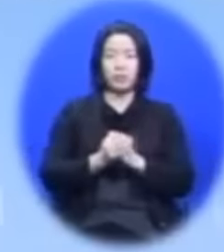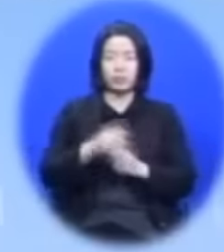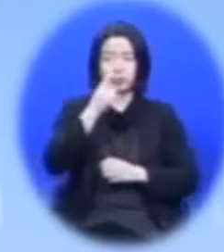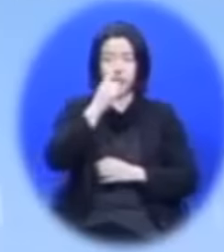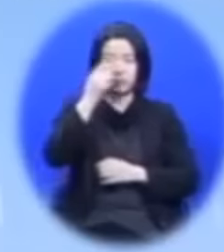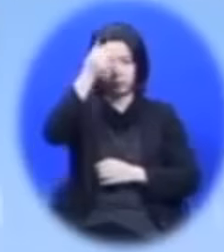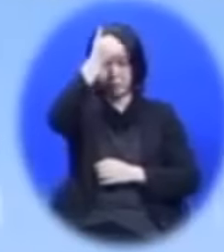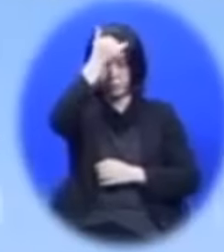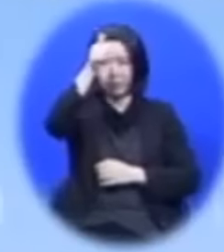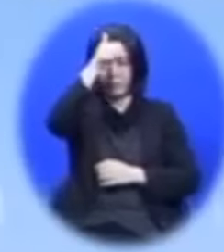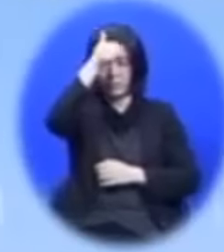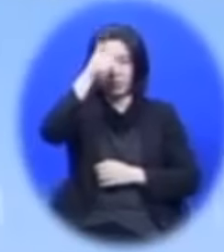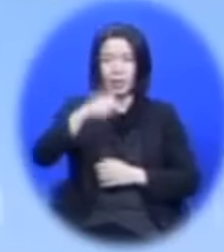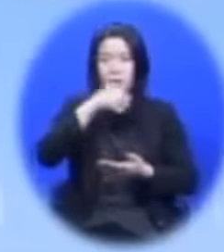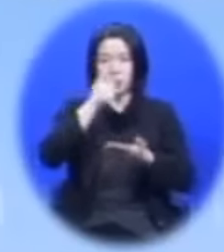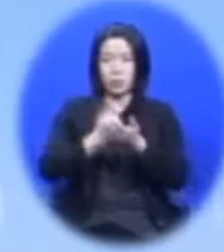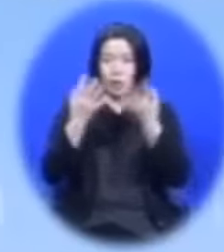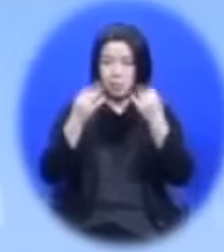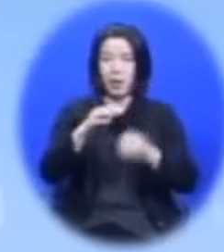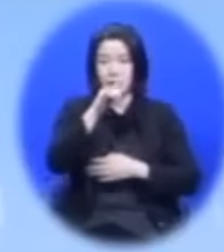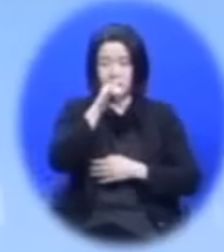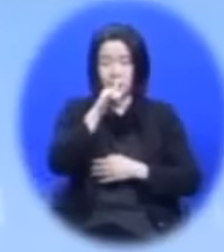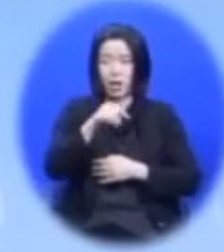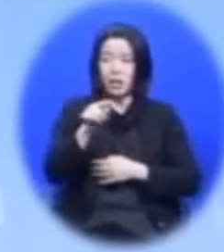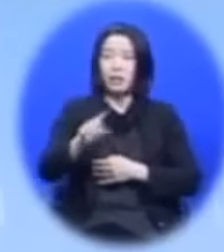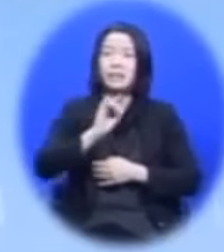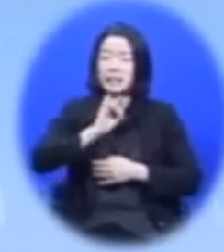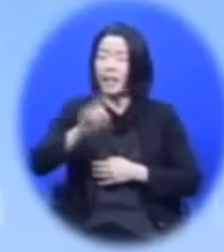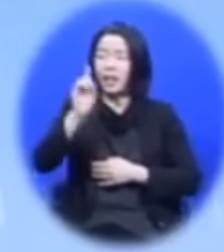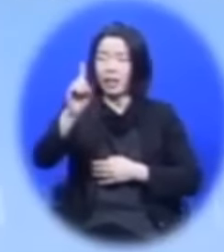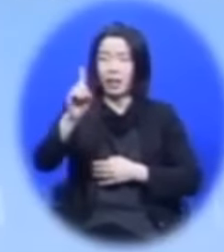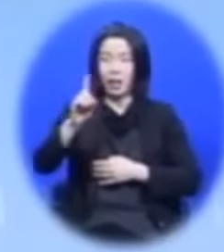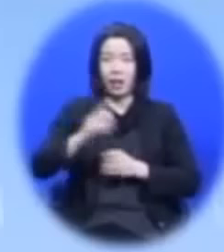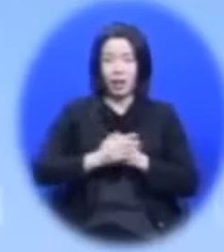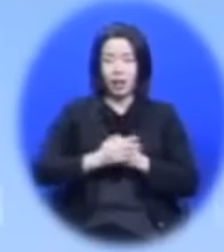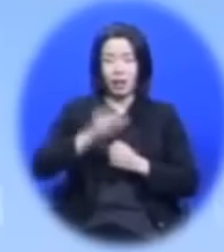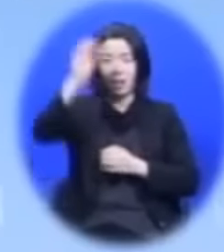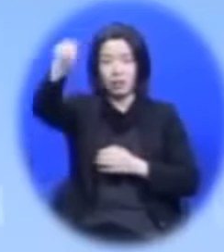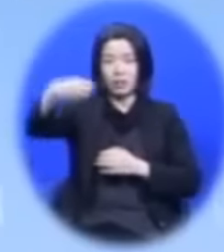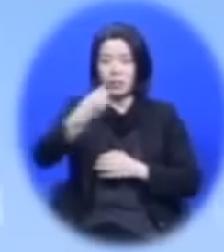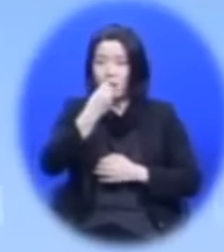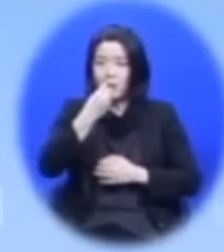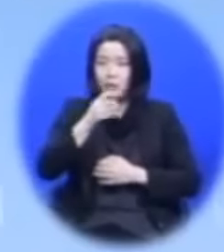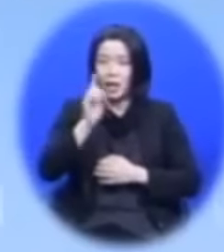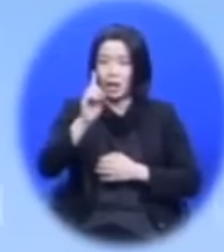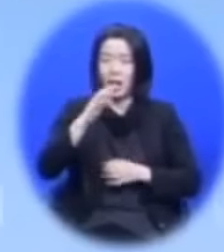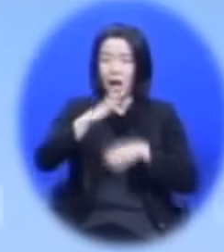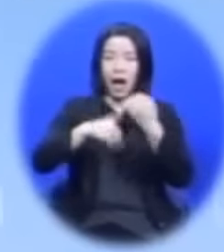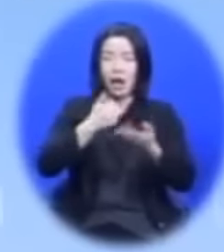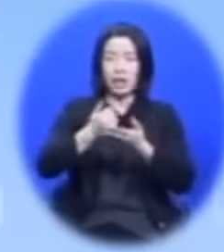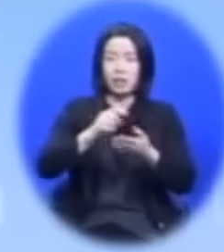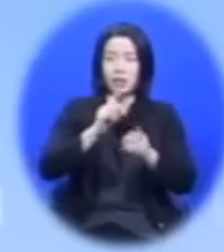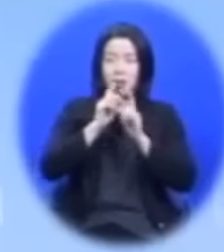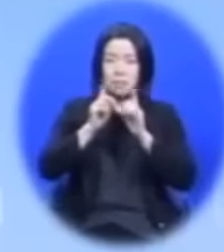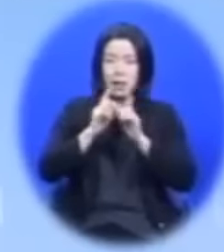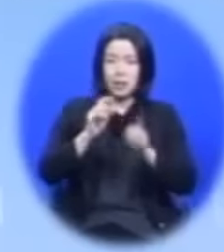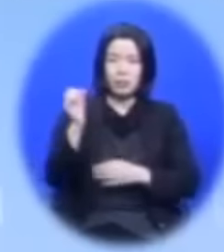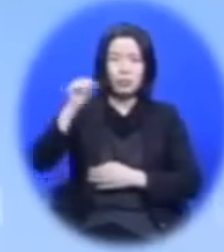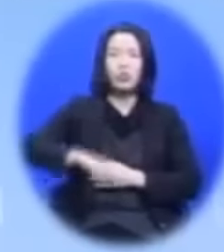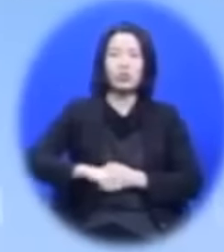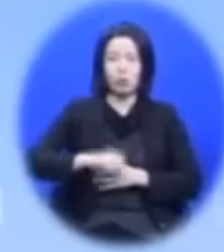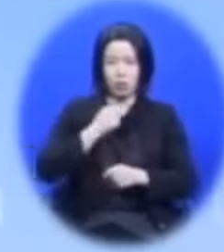아담과 하와는 무슨 죄를 많이 지은 겁니까? 그거 딱 하나 지었어요. 선악과 따먹을 때 하나님 말, 하나님께 불순종한 거.